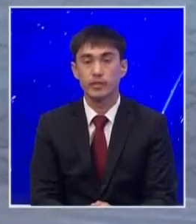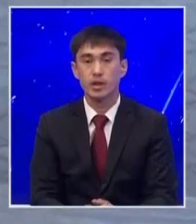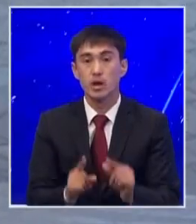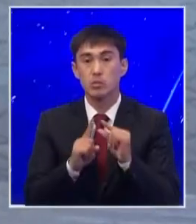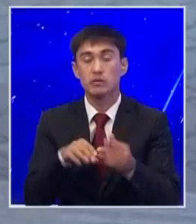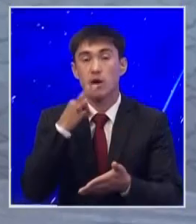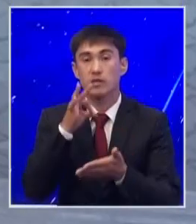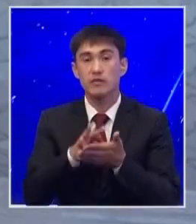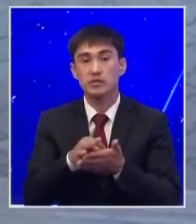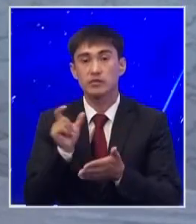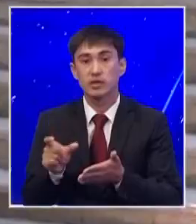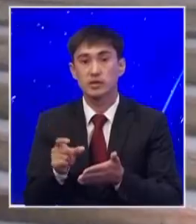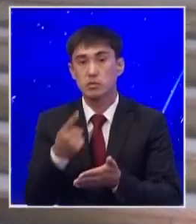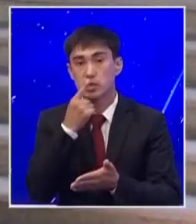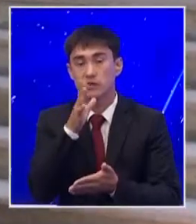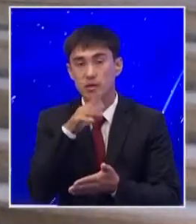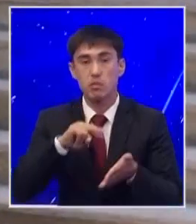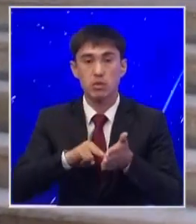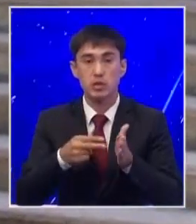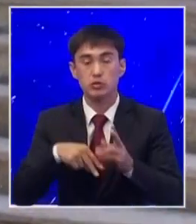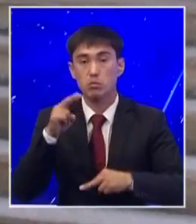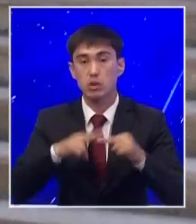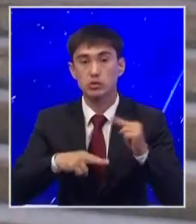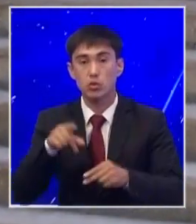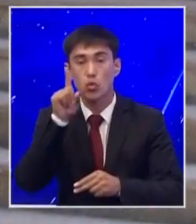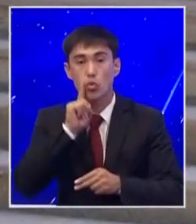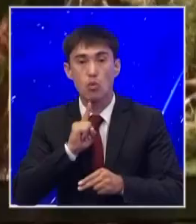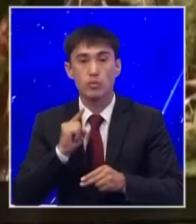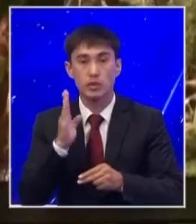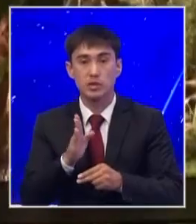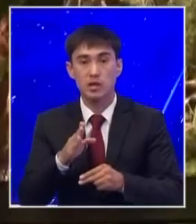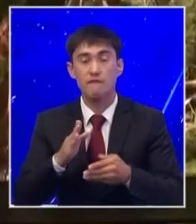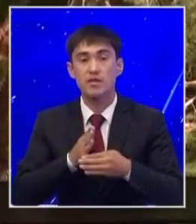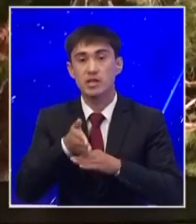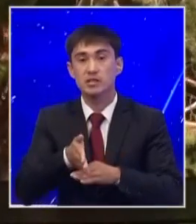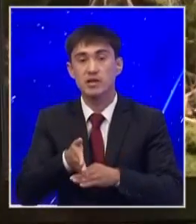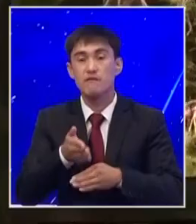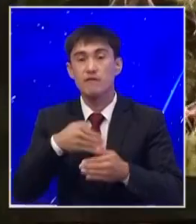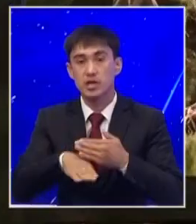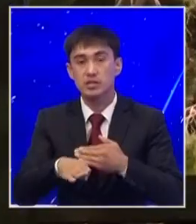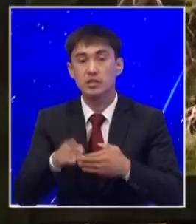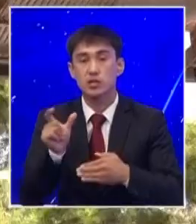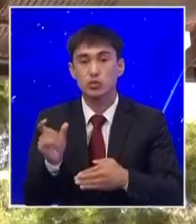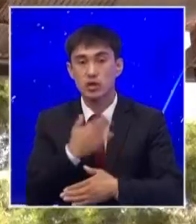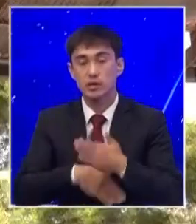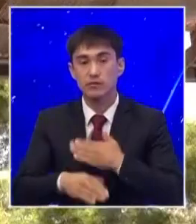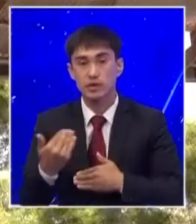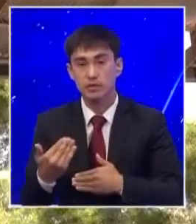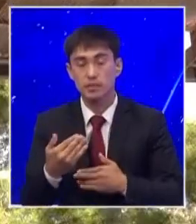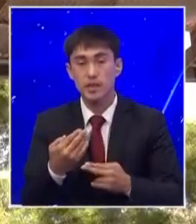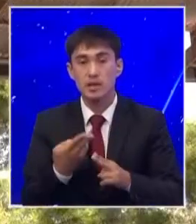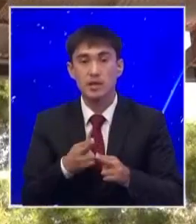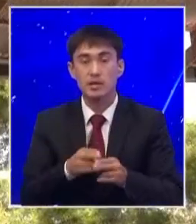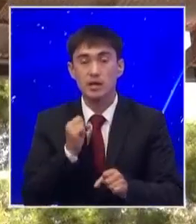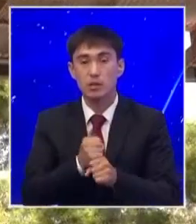словам ответственных, в ближайшее время планируется построить удобное оборудование для въезда и выезда людей с ограниченными возможностями. На